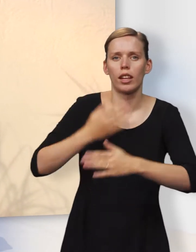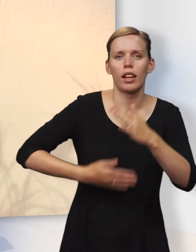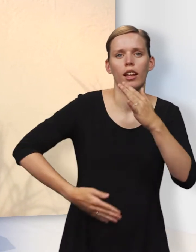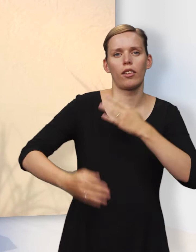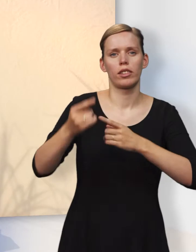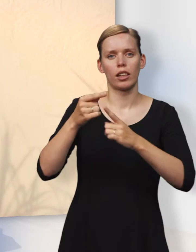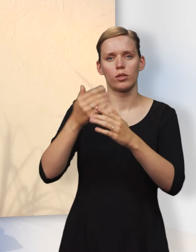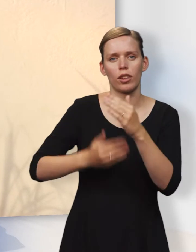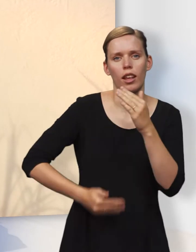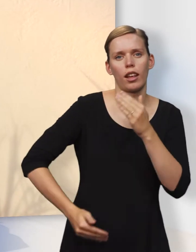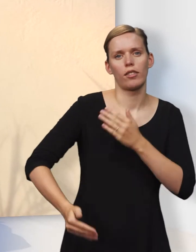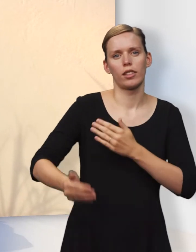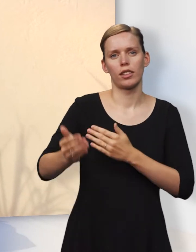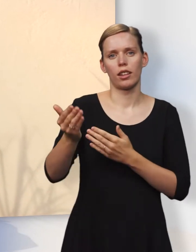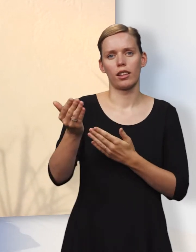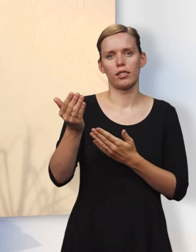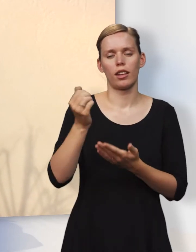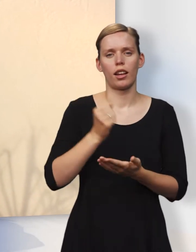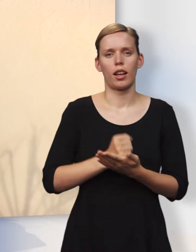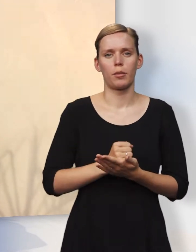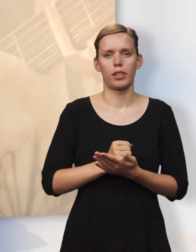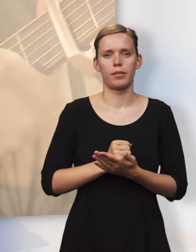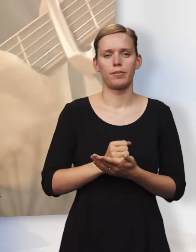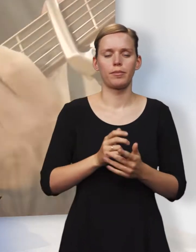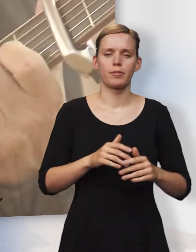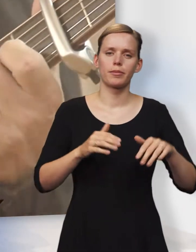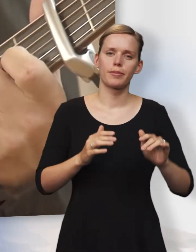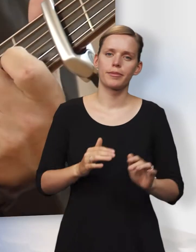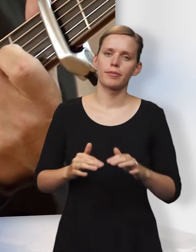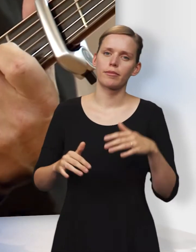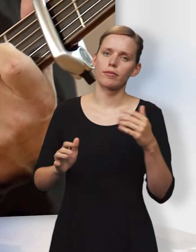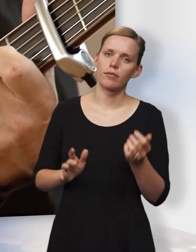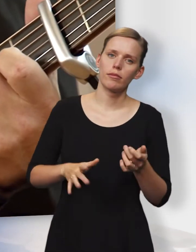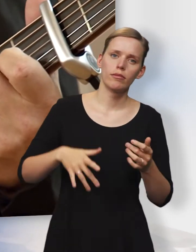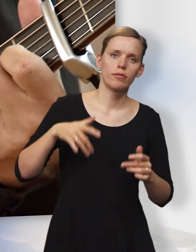von Ewigkeit zu Ewigkeit. Amen.